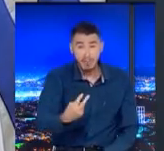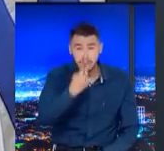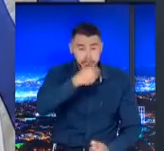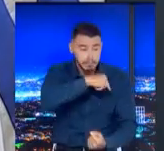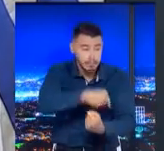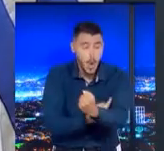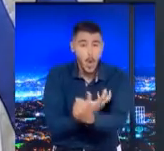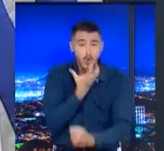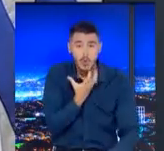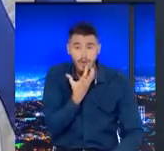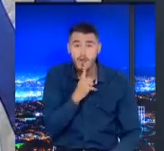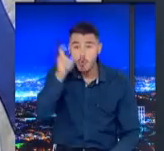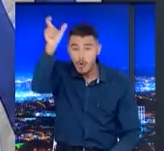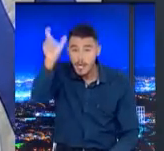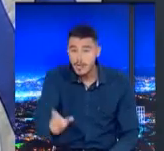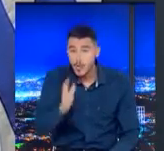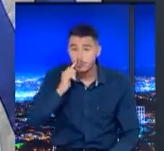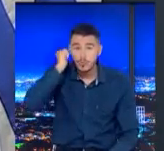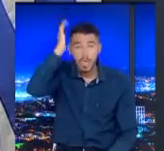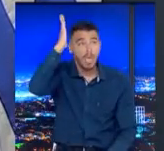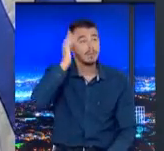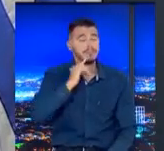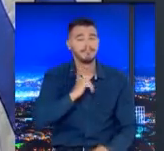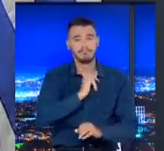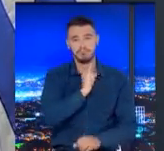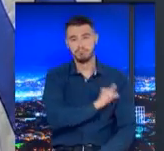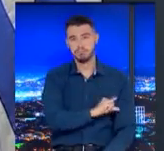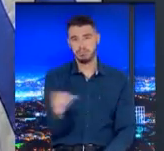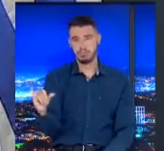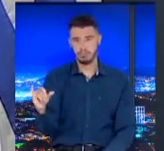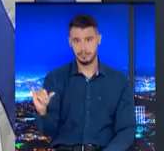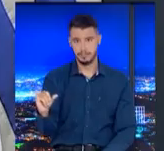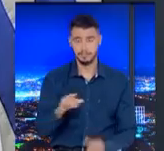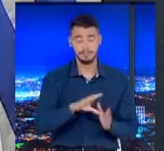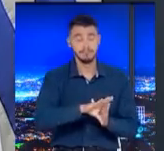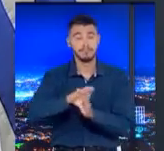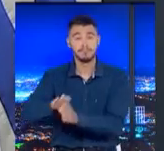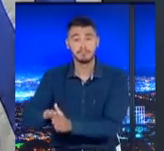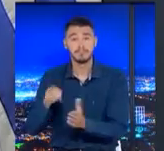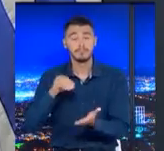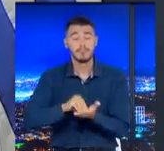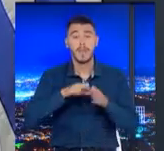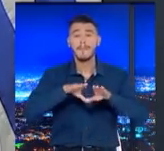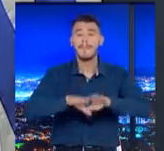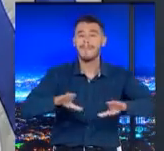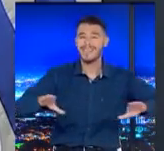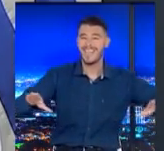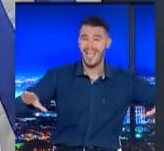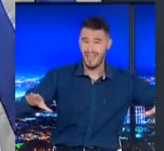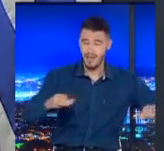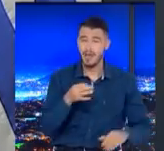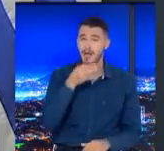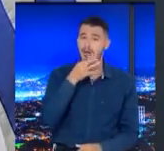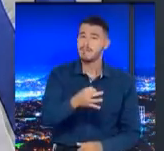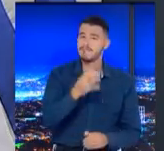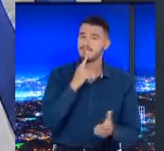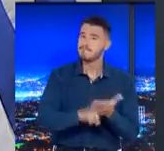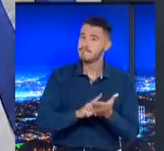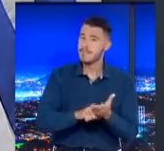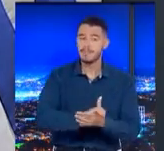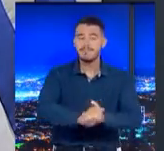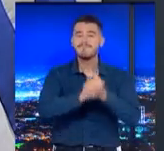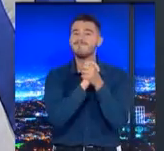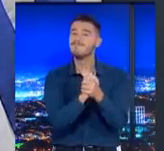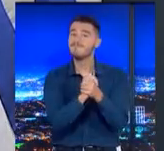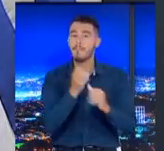παιδιά βασίζονται στην επιβράβευση. Με την επιβράβευση είναι πιο εύκολο για αυτά να υιοθετήσουν μια συμπεριφορά. Οφείλουμε να τους τη δώσουμε όταν